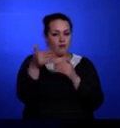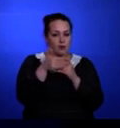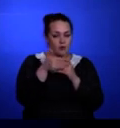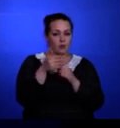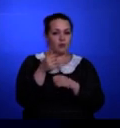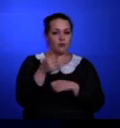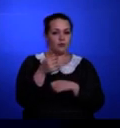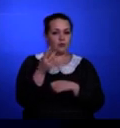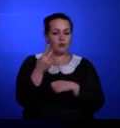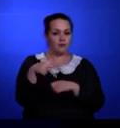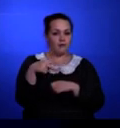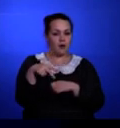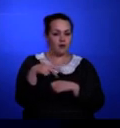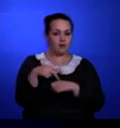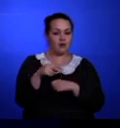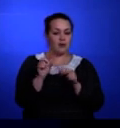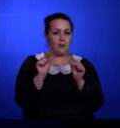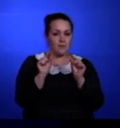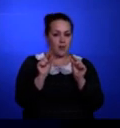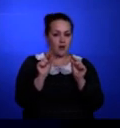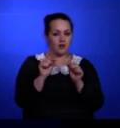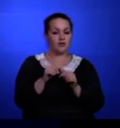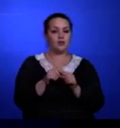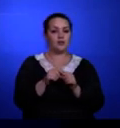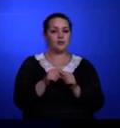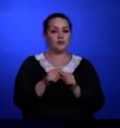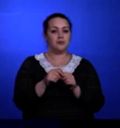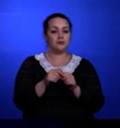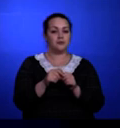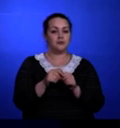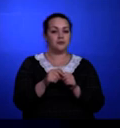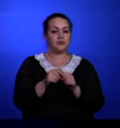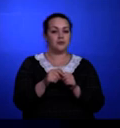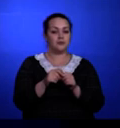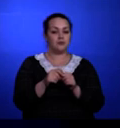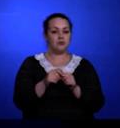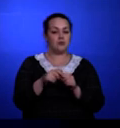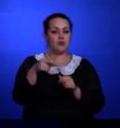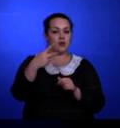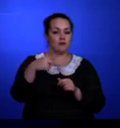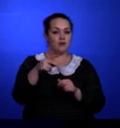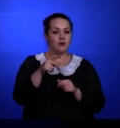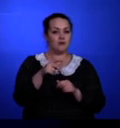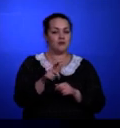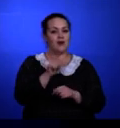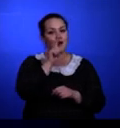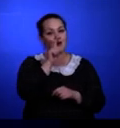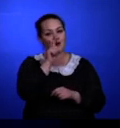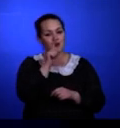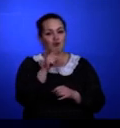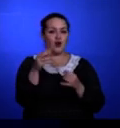20 палочек или 20 карандашей но в крайнем случае 20 ручки если вы найдете